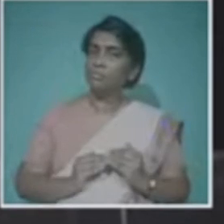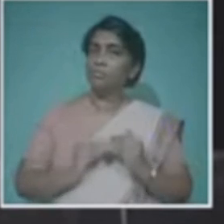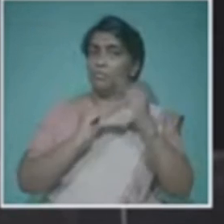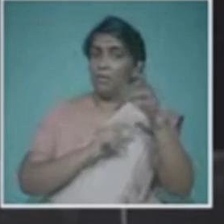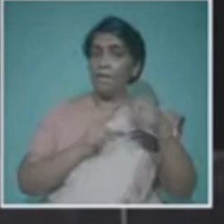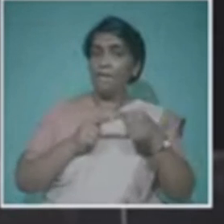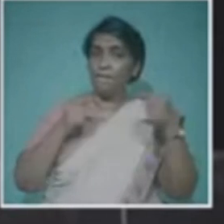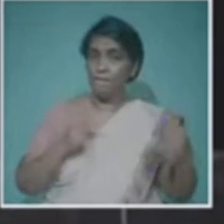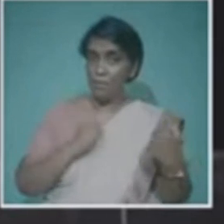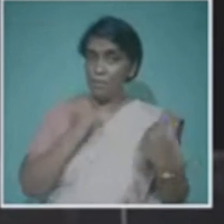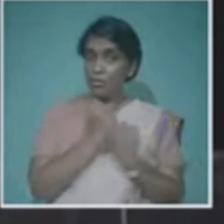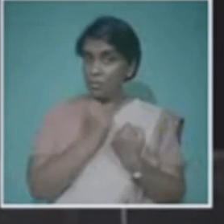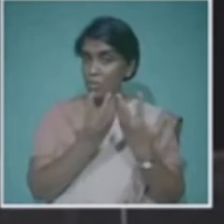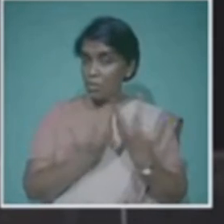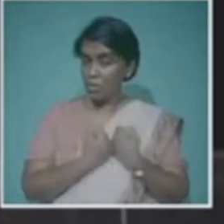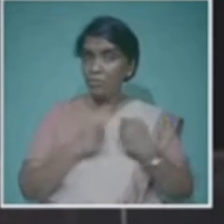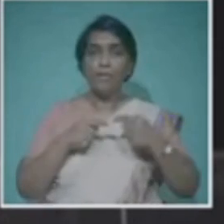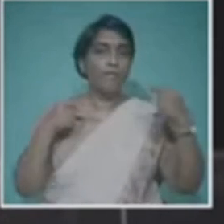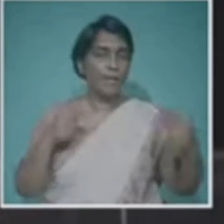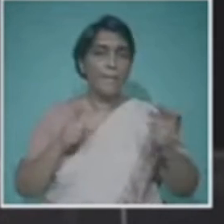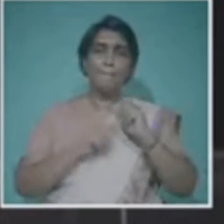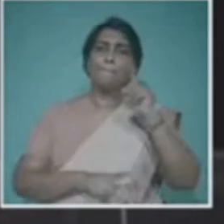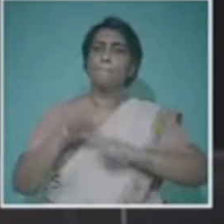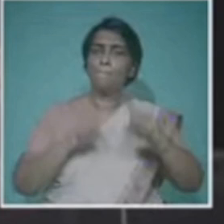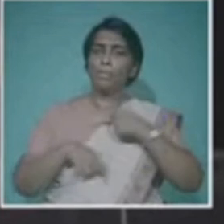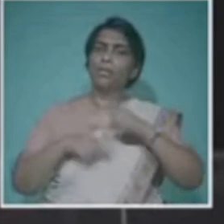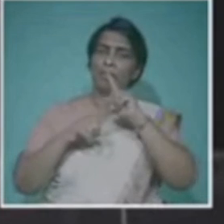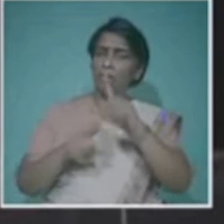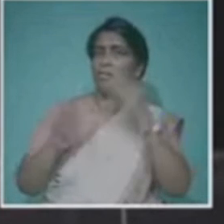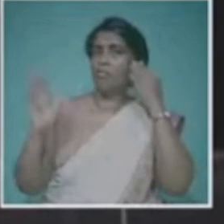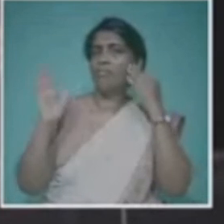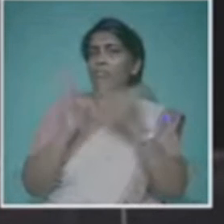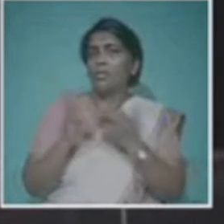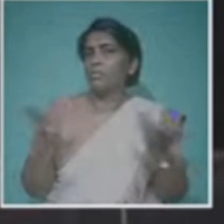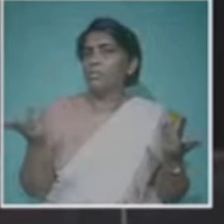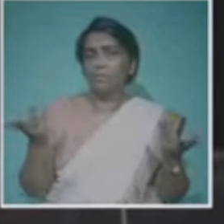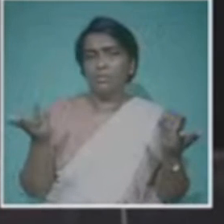ඔබලාට විපක්ෂයේ සහාය අවශ්‍ය නම් විපක්ෂයට සහ පාර්ලිමේන්තුවට කියන්න වෙනවා මොකක් සම්බන්ධයෙන්ද